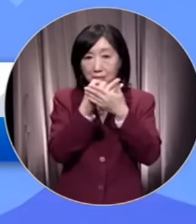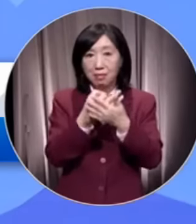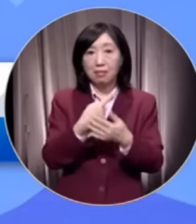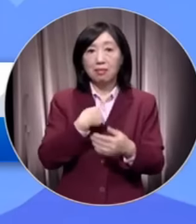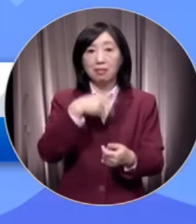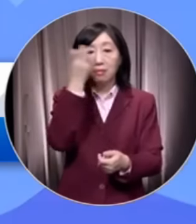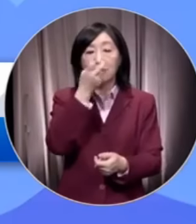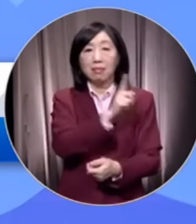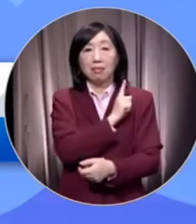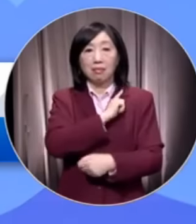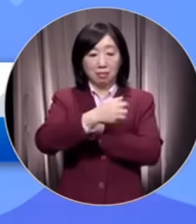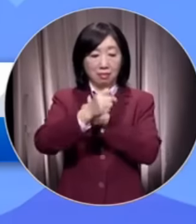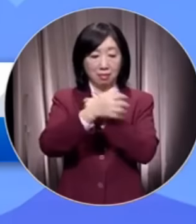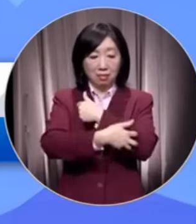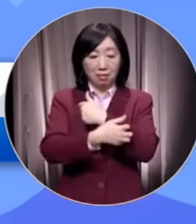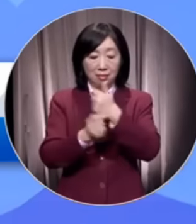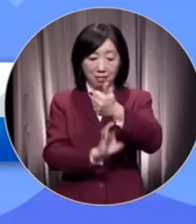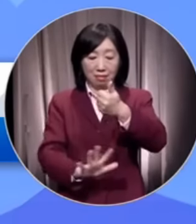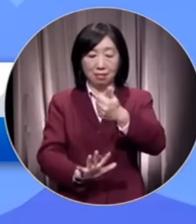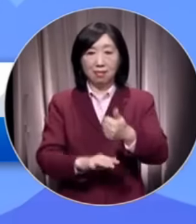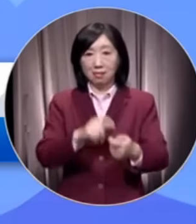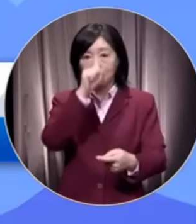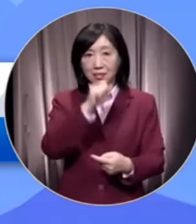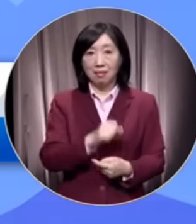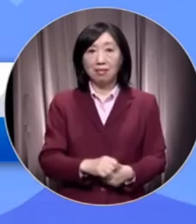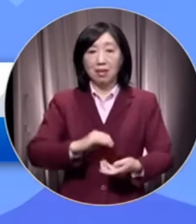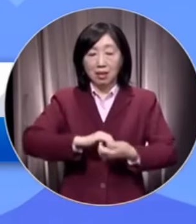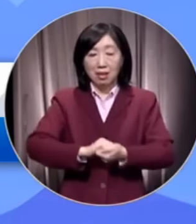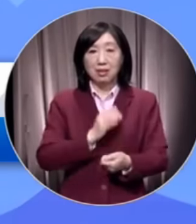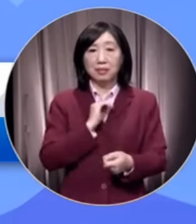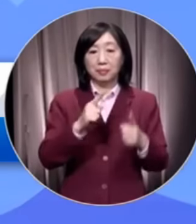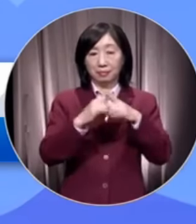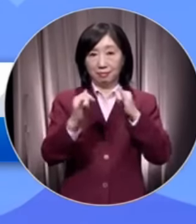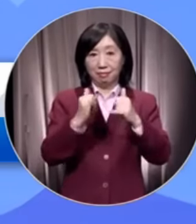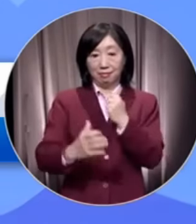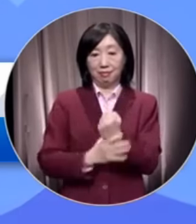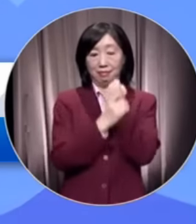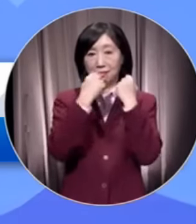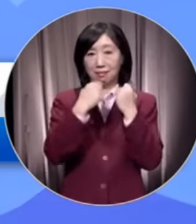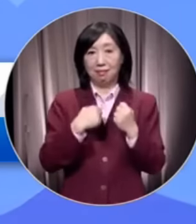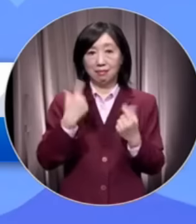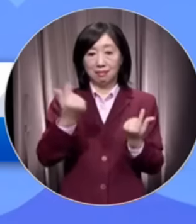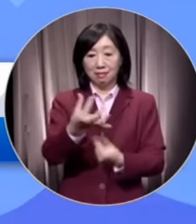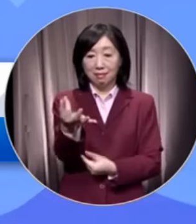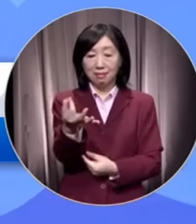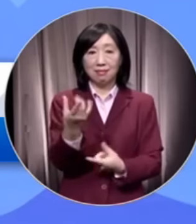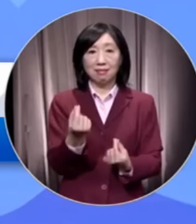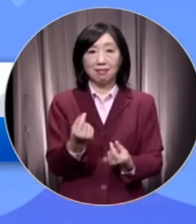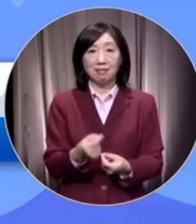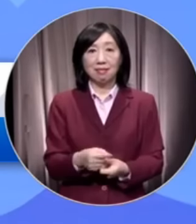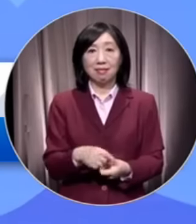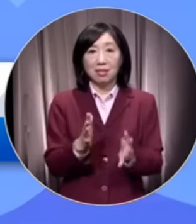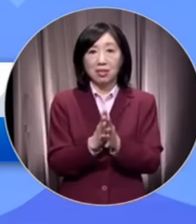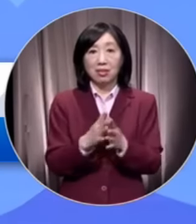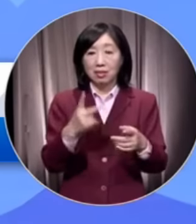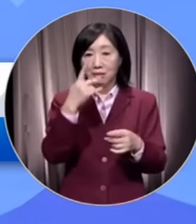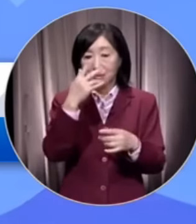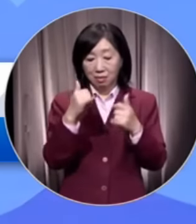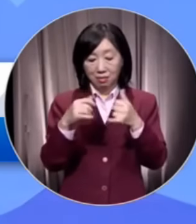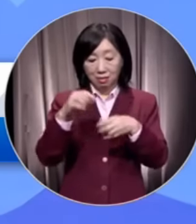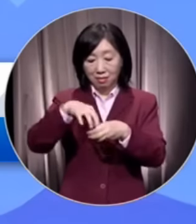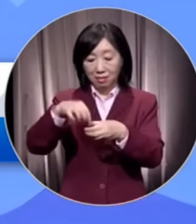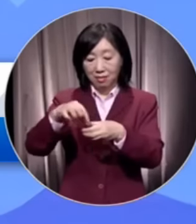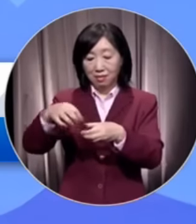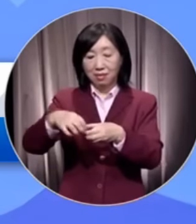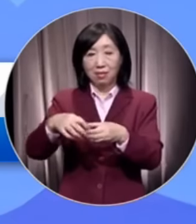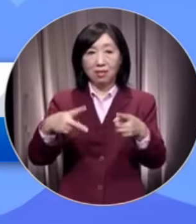我的态度，我们一定要来自人民对我们的支持，包括财务上的支持，而且是小额募款的支持，这